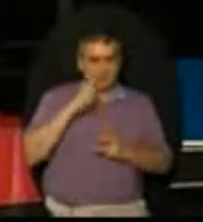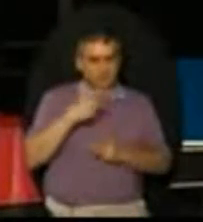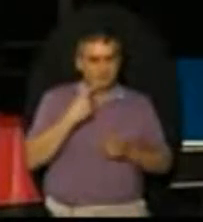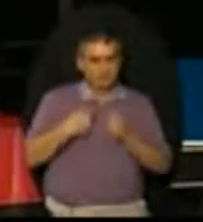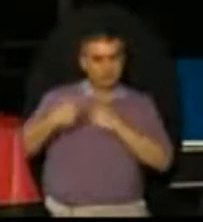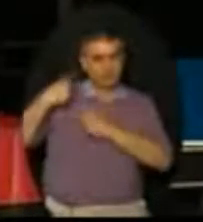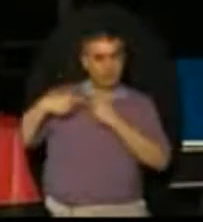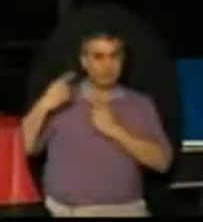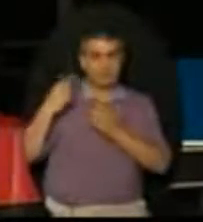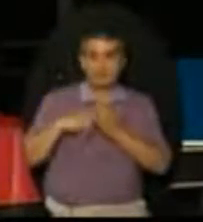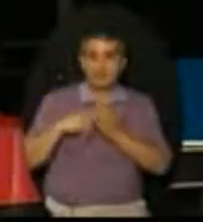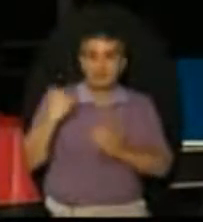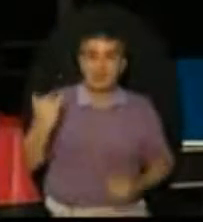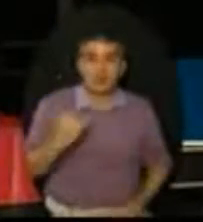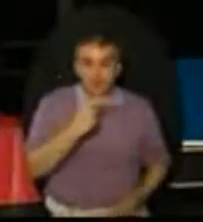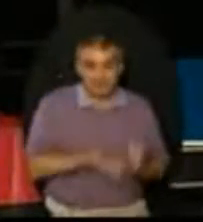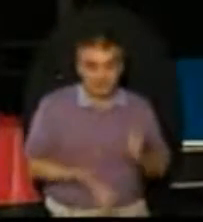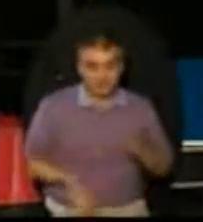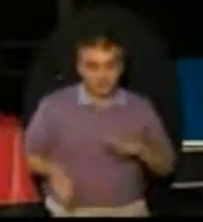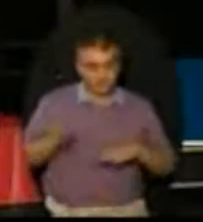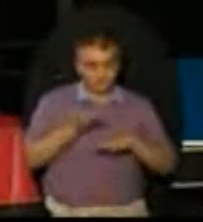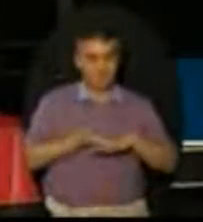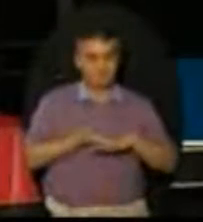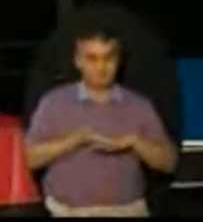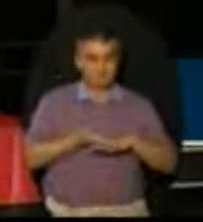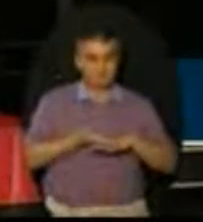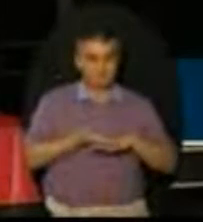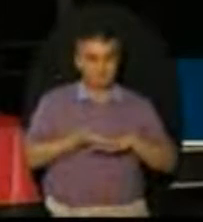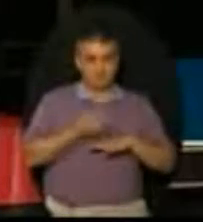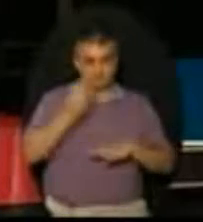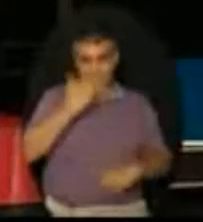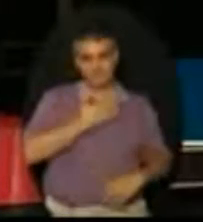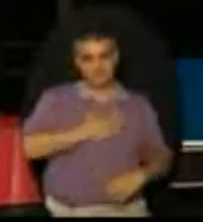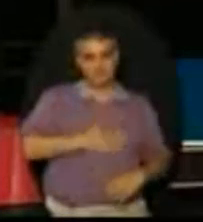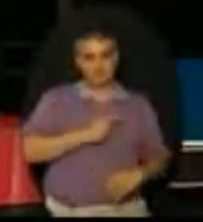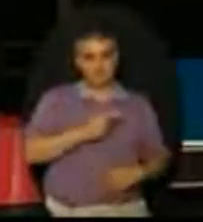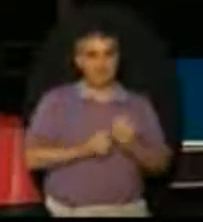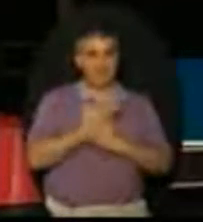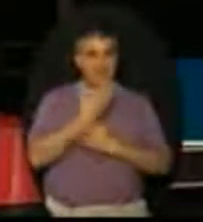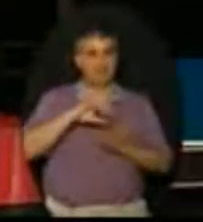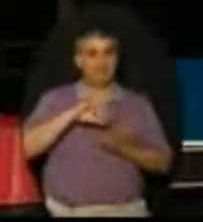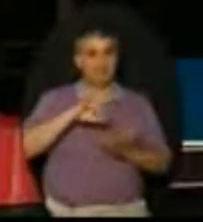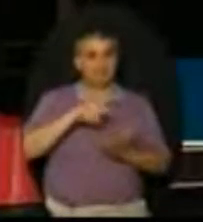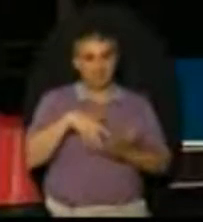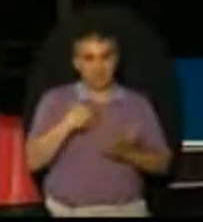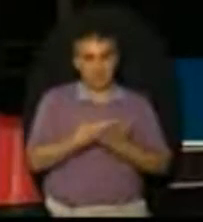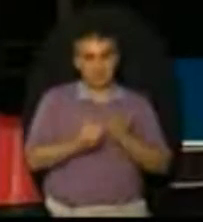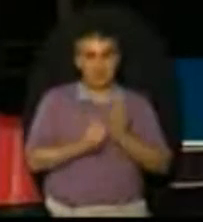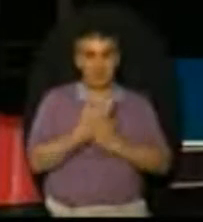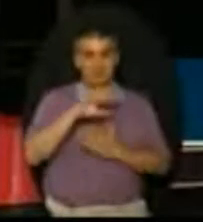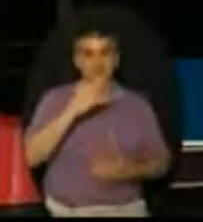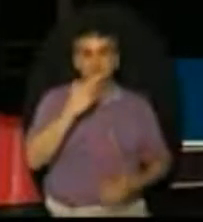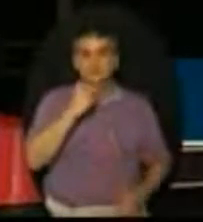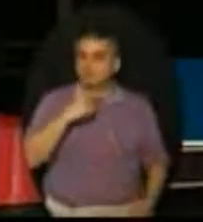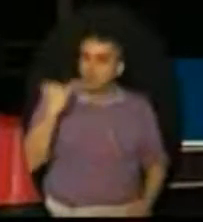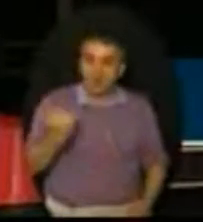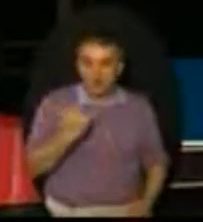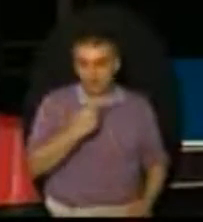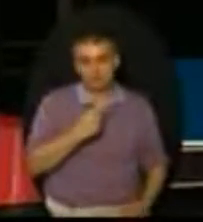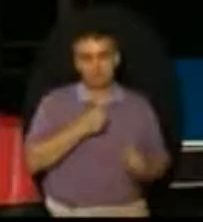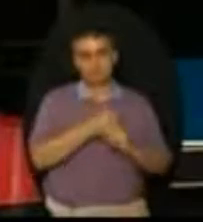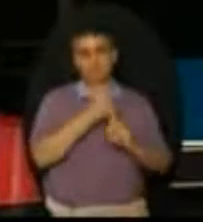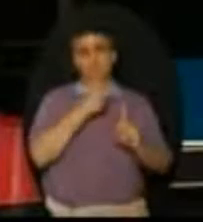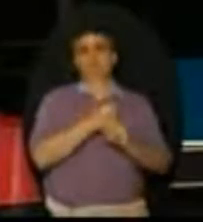שנים קודמות, כי בכל פעם שעלתה ועלתה הרצון הזה בעצם להקים קזינו, ההצעה הזאת להקים קזינו בישראל, בכל פעם היא